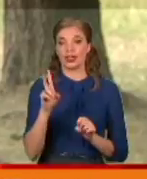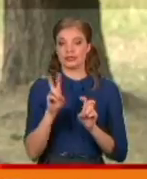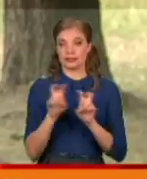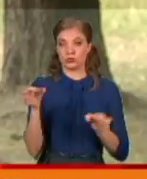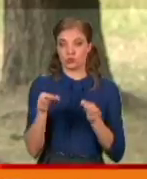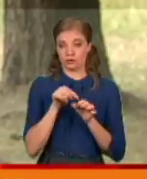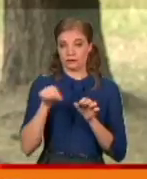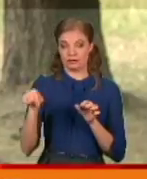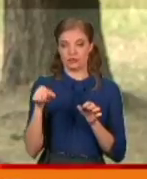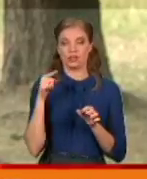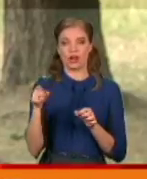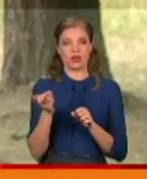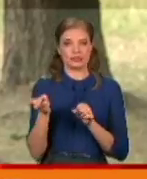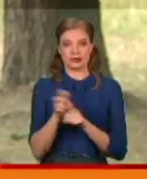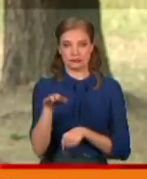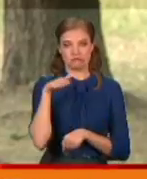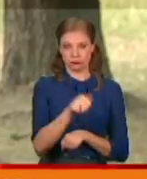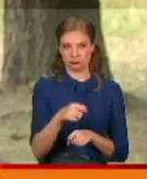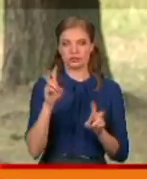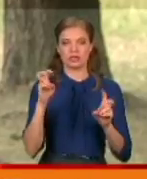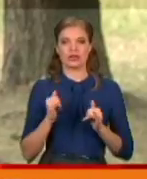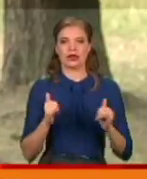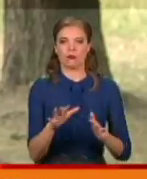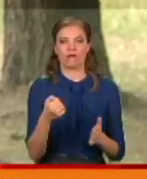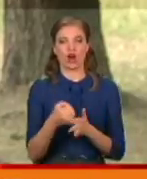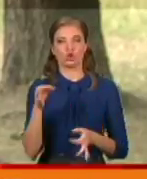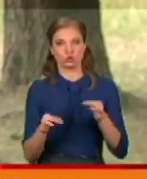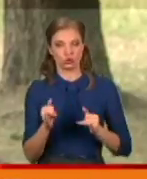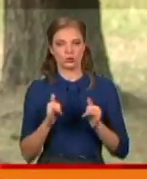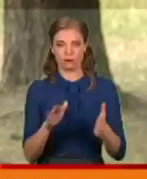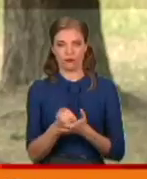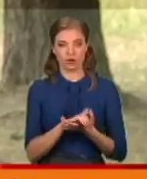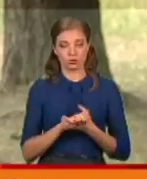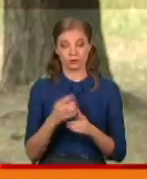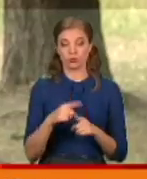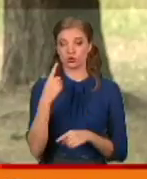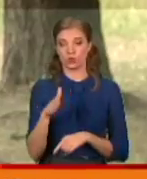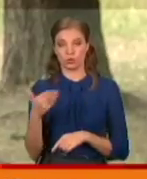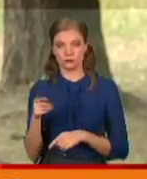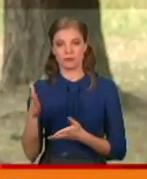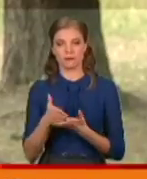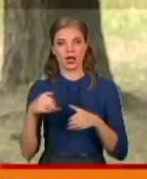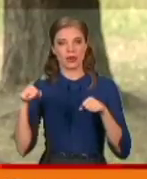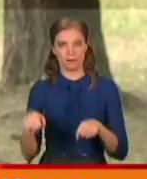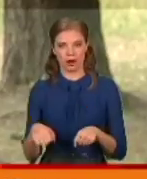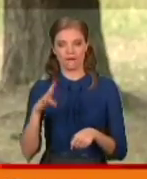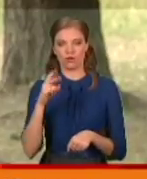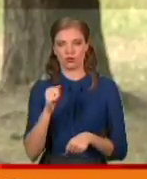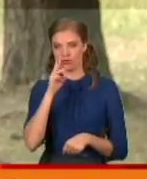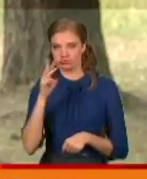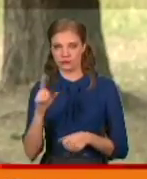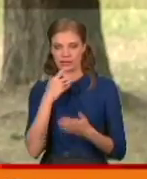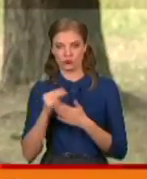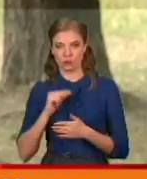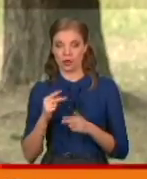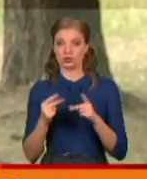Присяжний, який ухиляється від явки до суду, це неповага до суду і неповага до суспільства. Тому, з однієї сторони, він має право на винагороду за свою роботу,